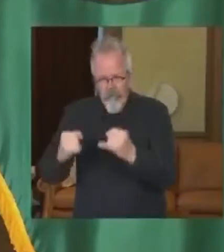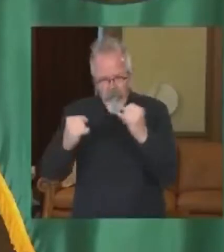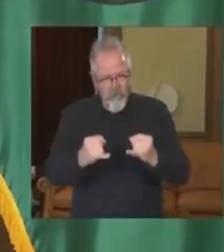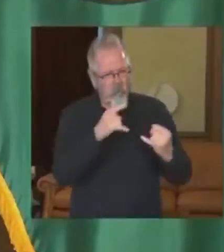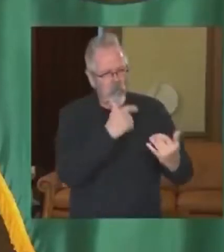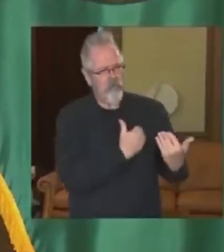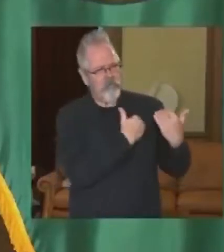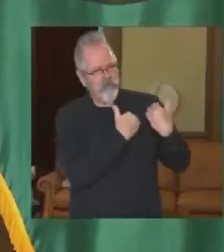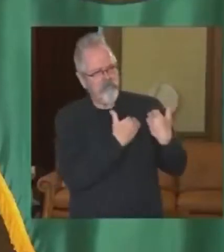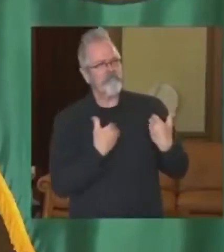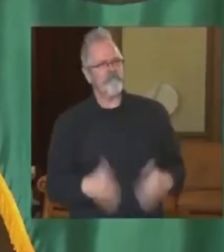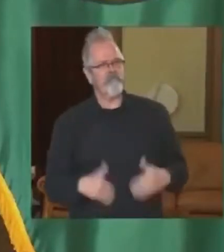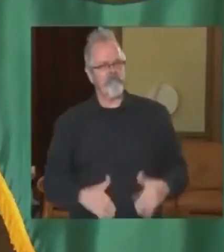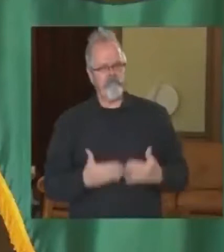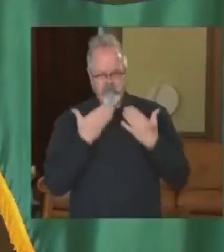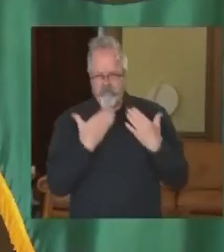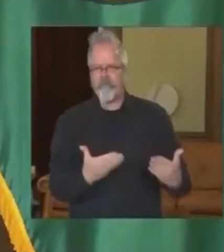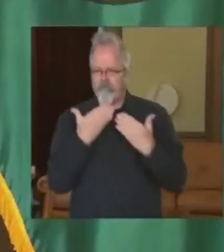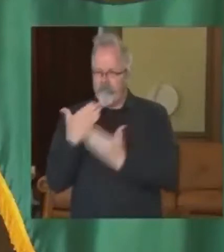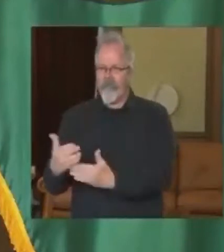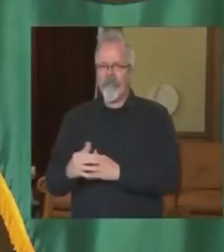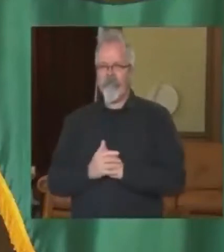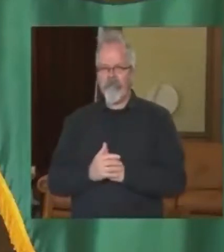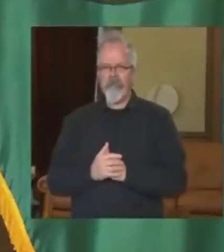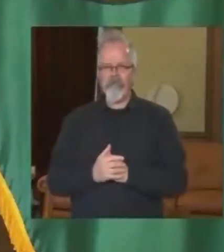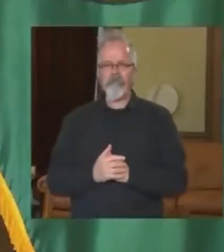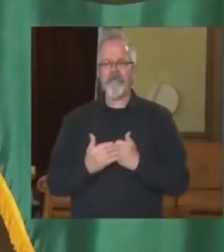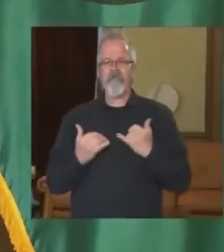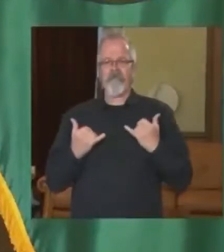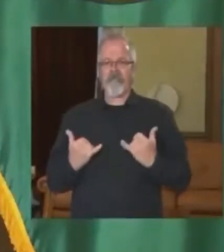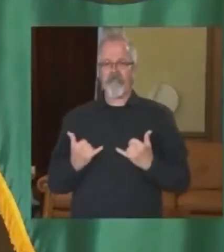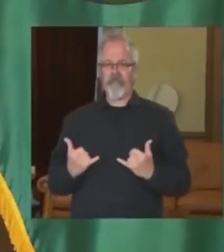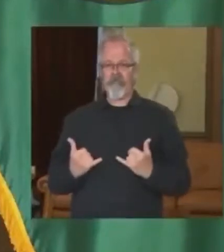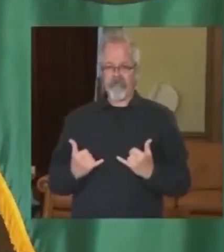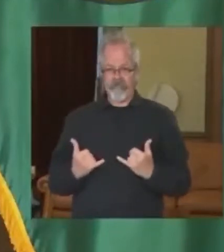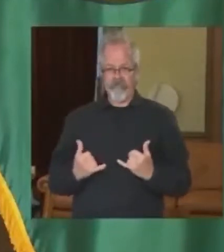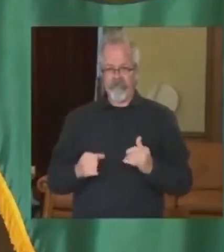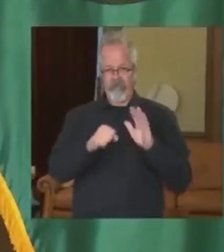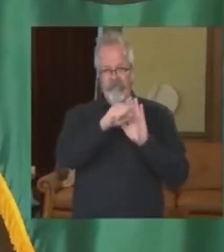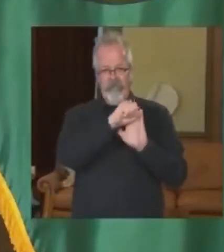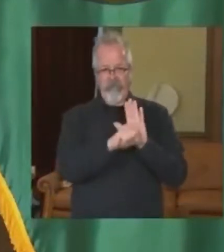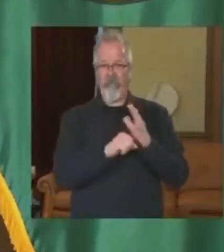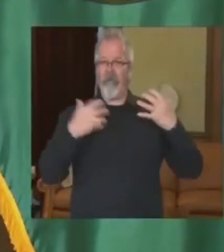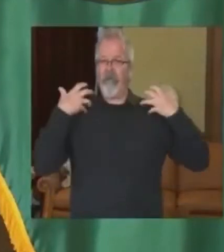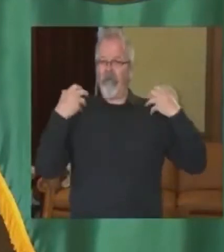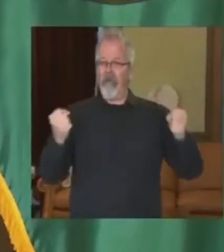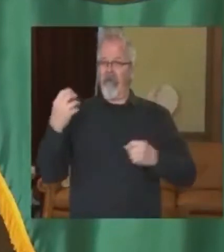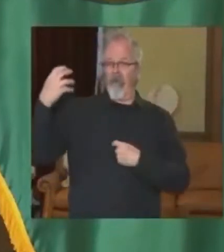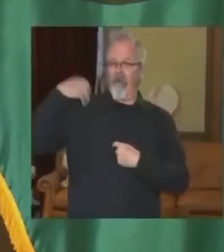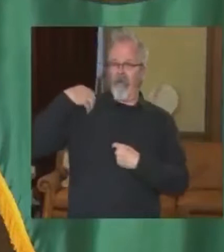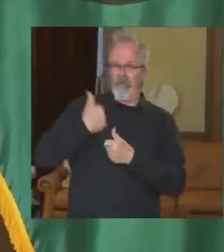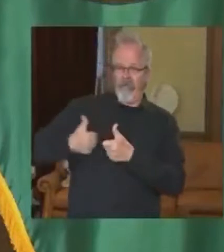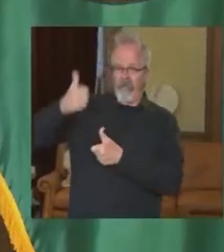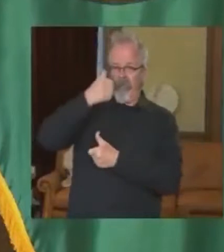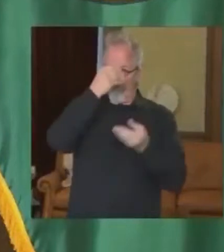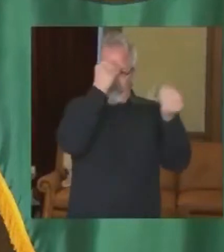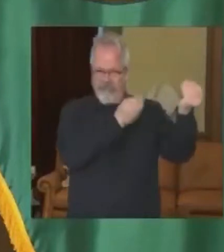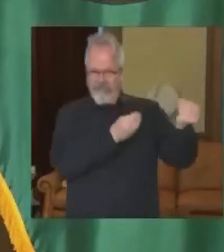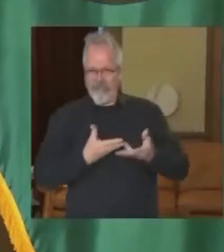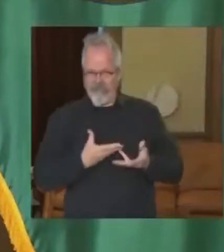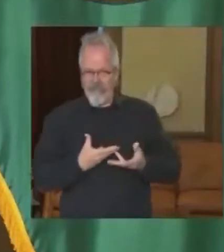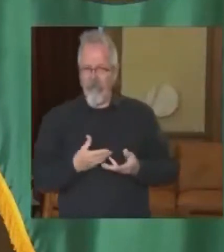aujourd'hui le département de la santé m'a informé que malgré tout ce qu'on entend la propagation commence à freiner à washington nous